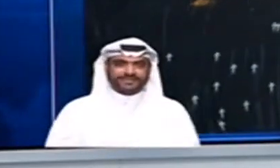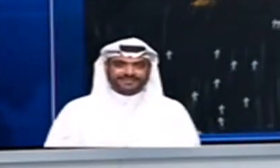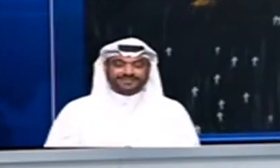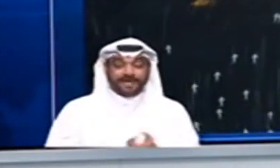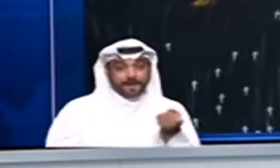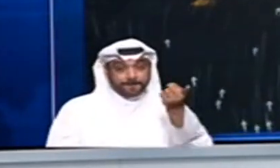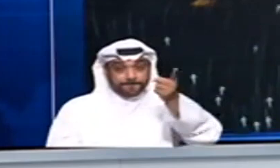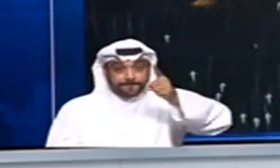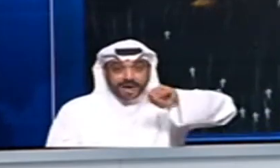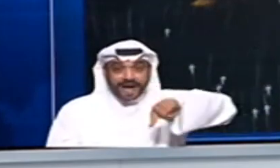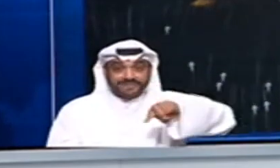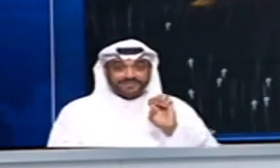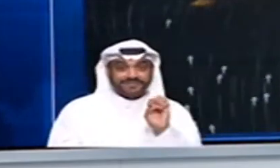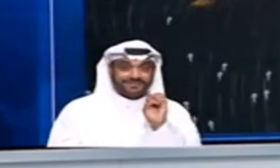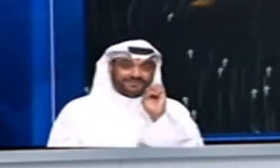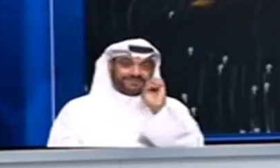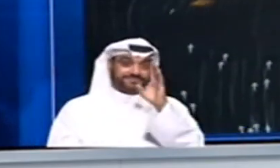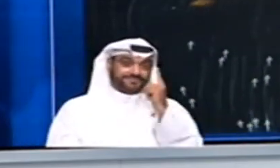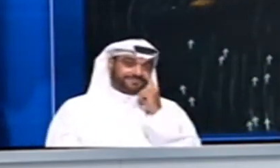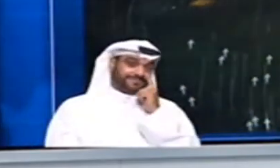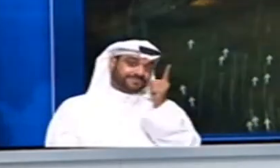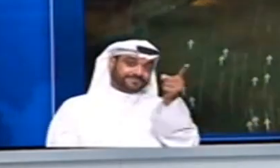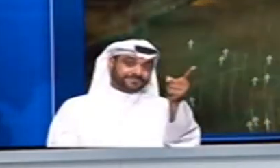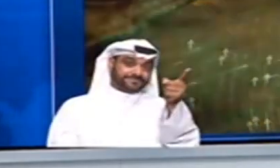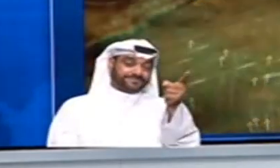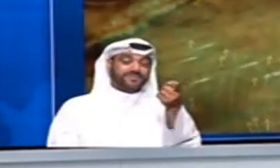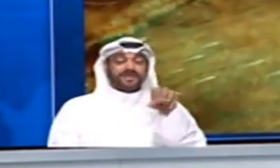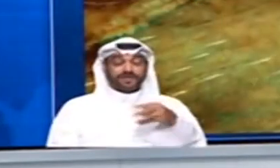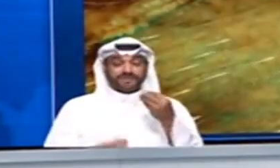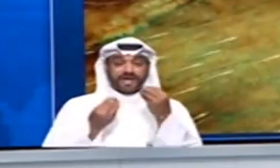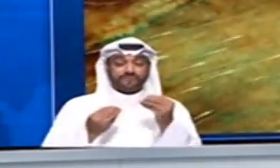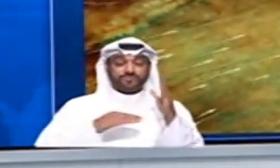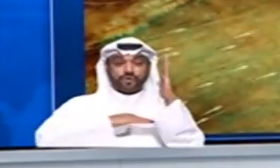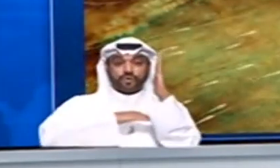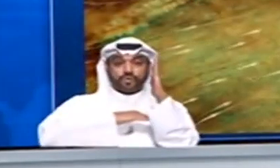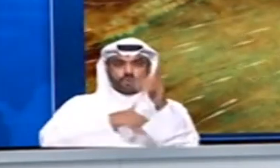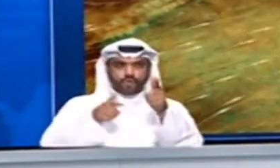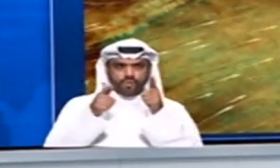الغد بإذن الله الرياح راح تكون خفيفة إلى معتدلة السرعة من